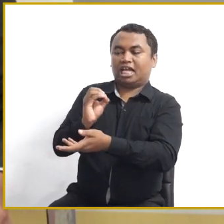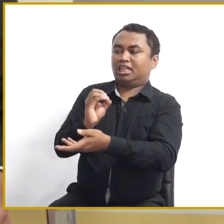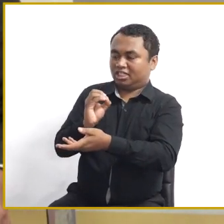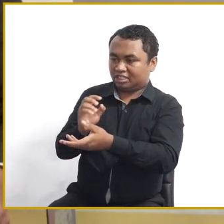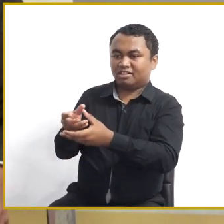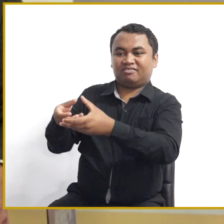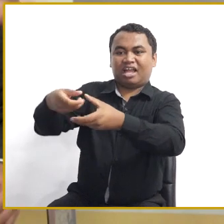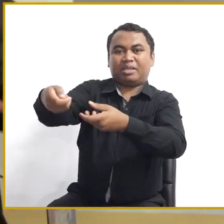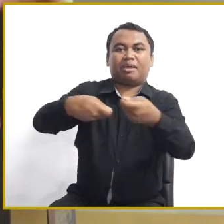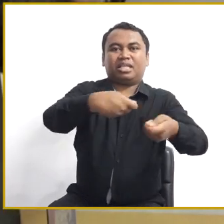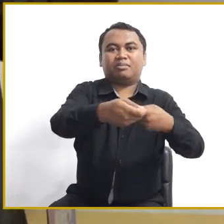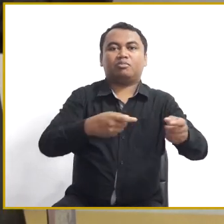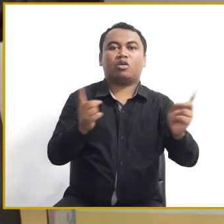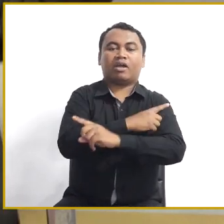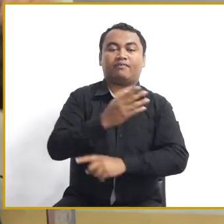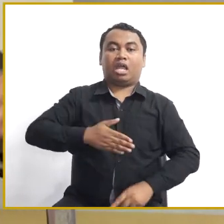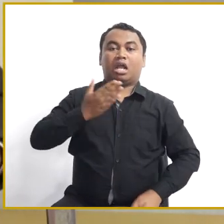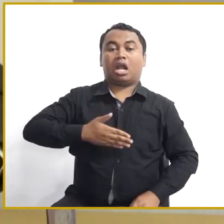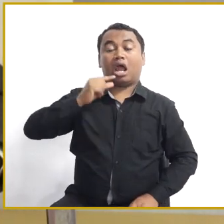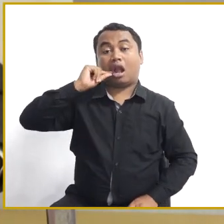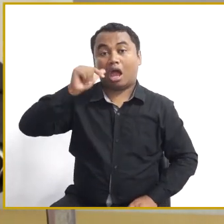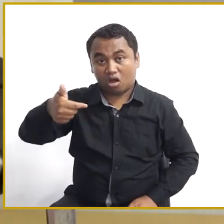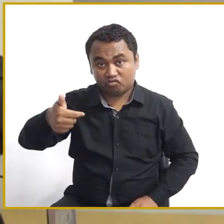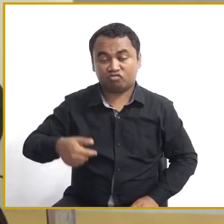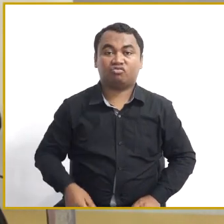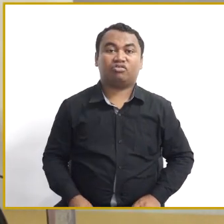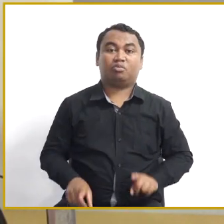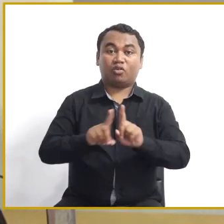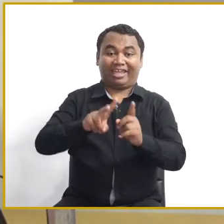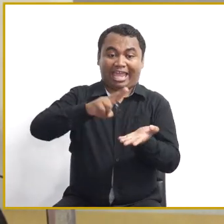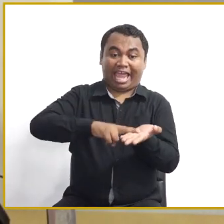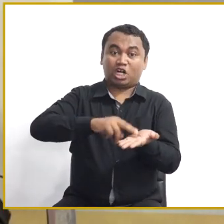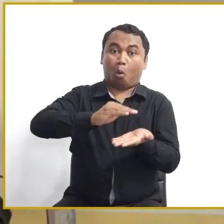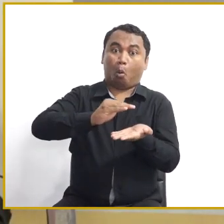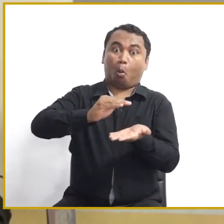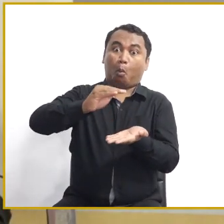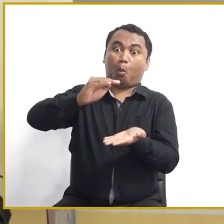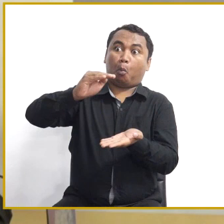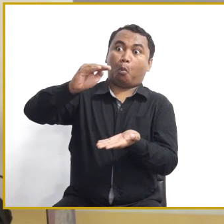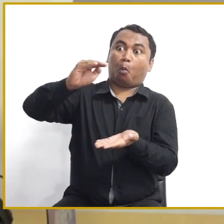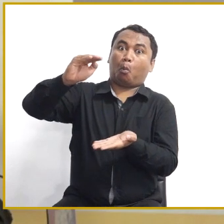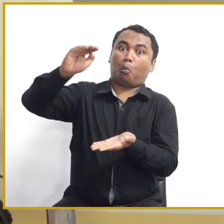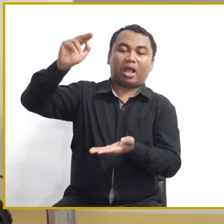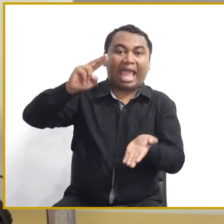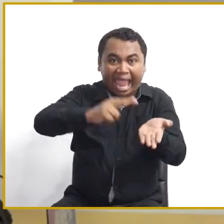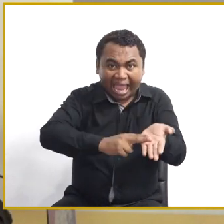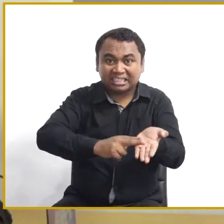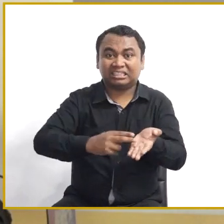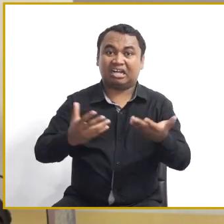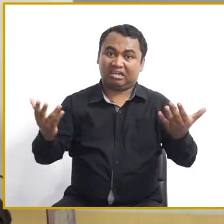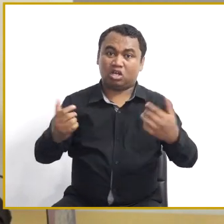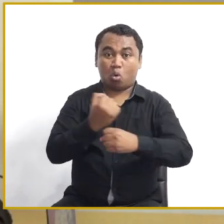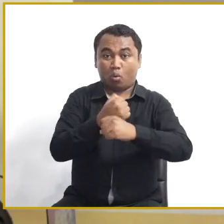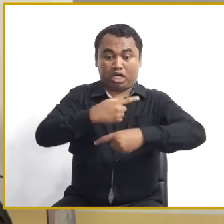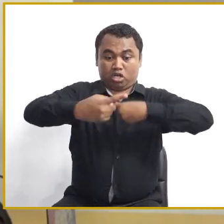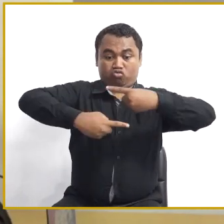de, dia miakat zan fit pena. Farah atau cikawe, le industrian, ode para